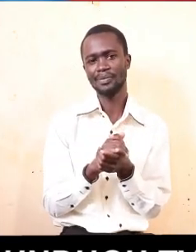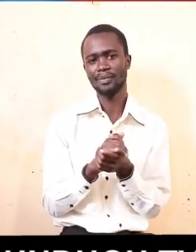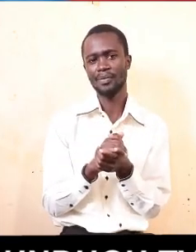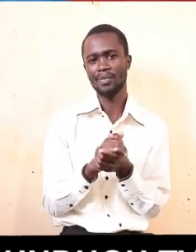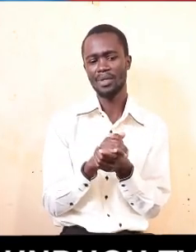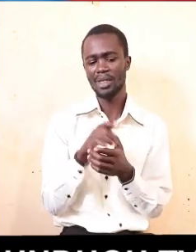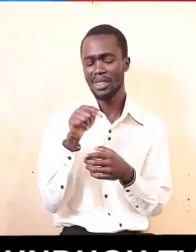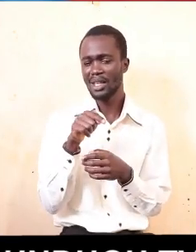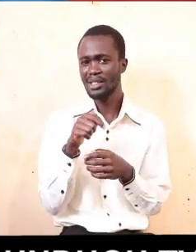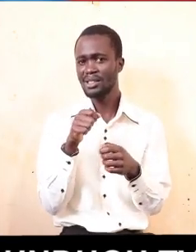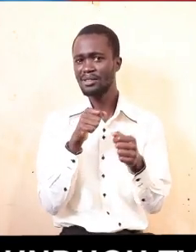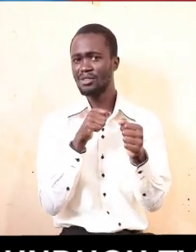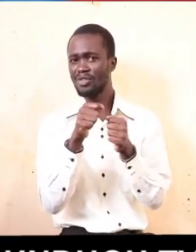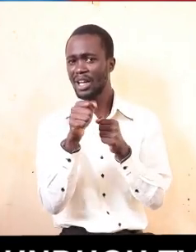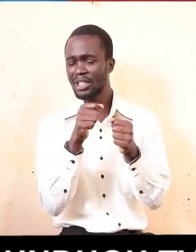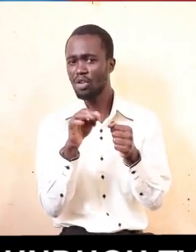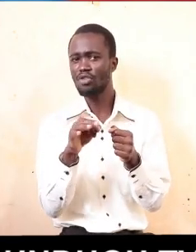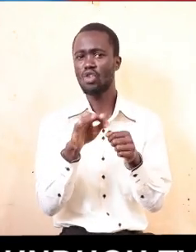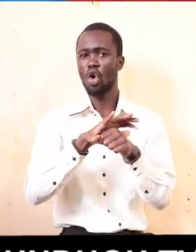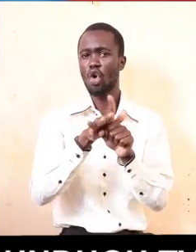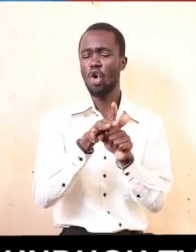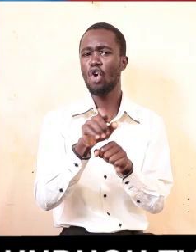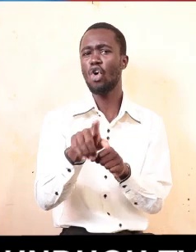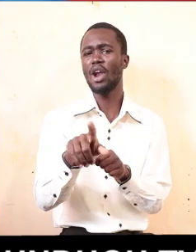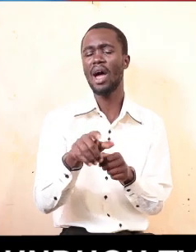vita hivi vya coronavirus,